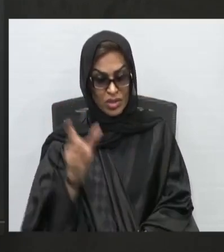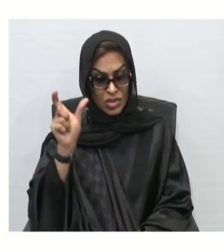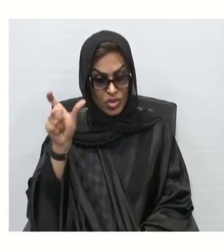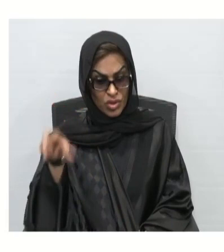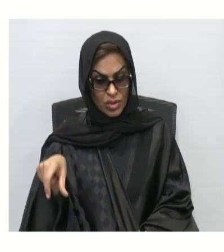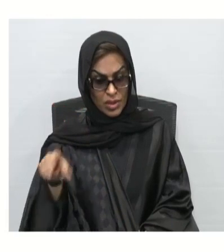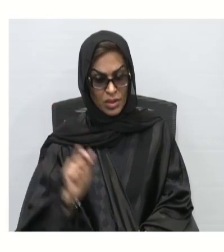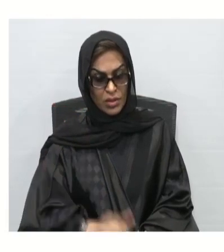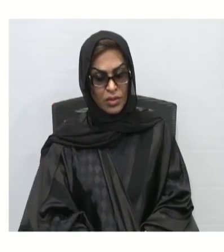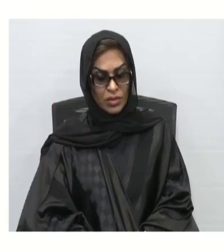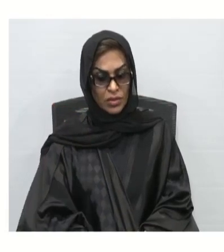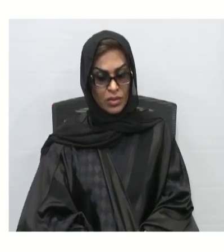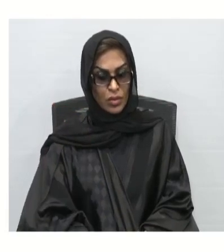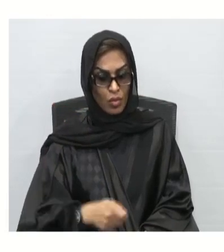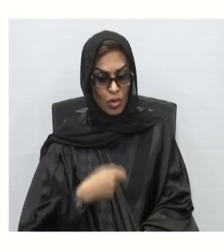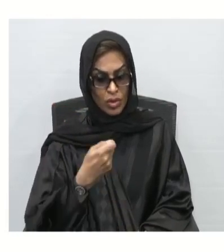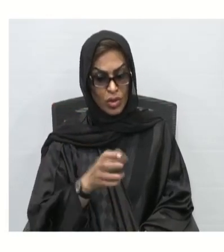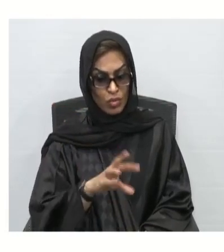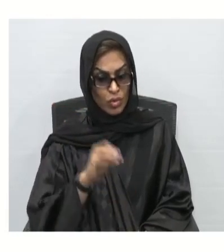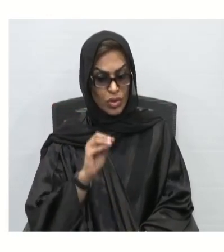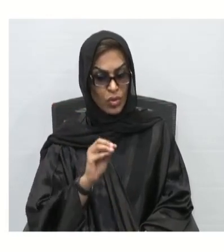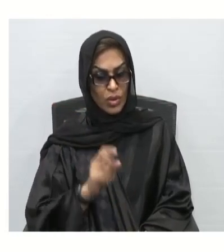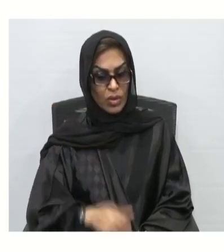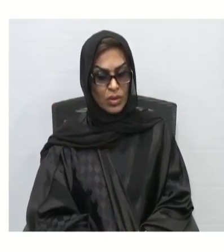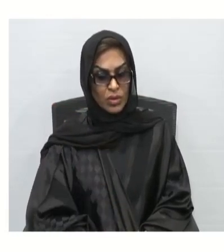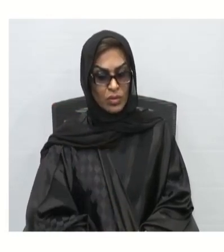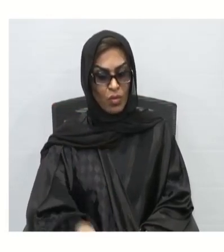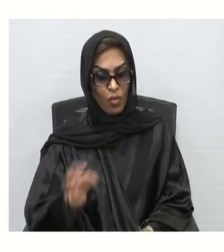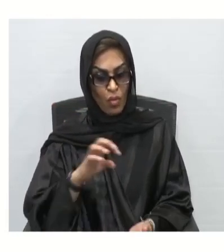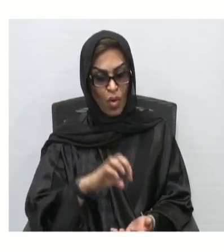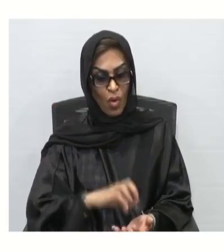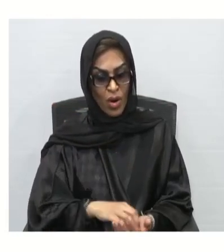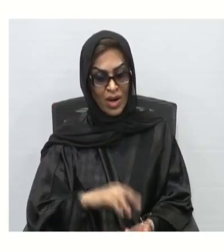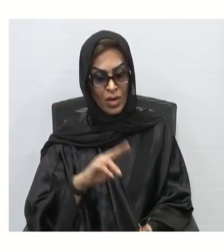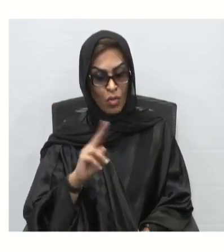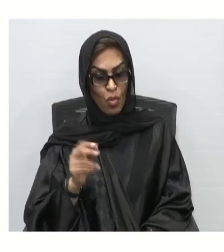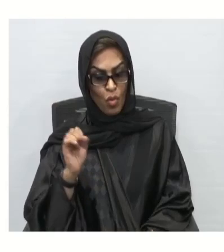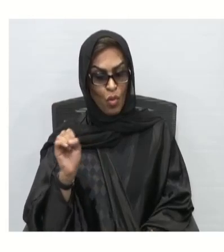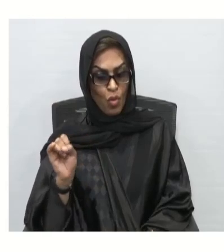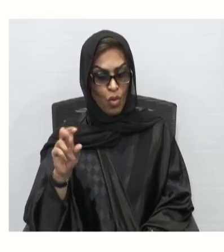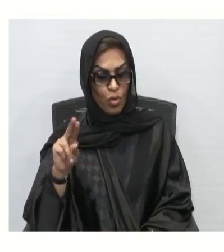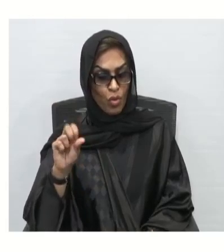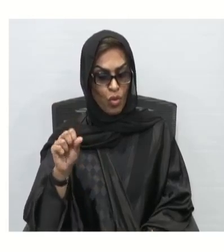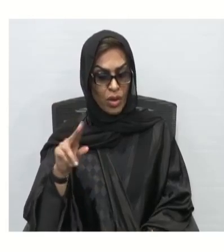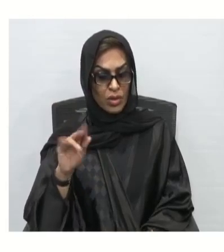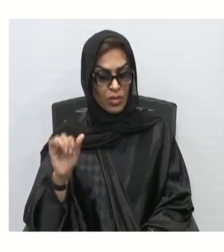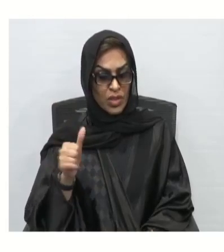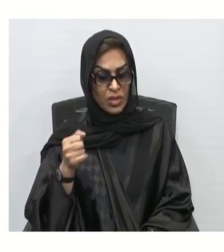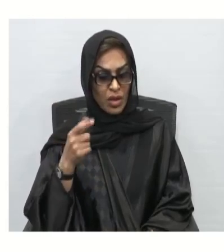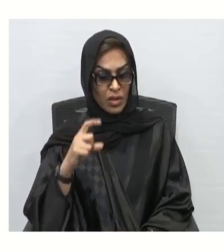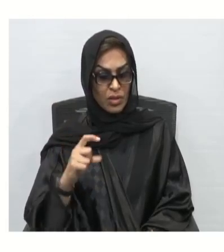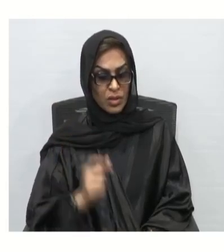الشخصيه للمتسوق قد اجد مواقع تسوق غير موثوقه المصدر